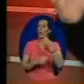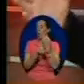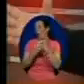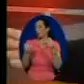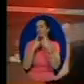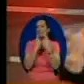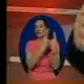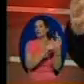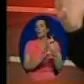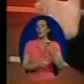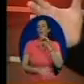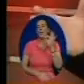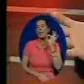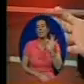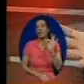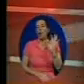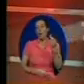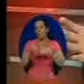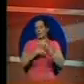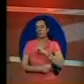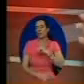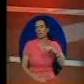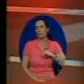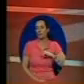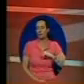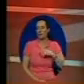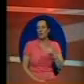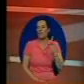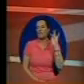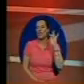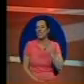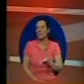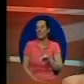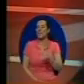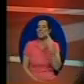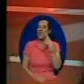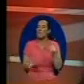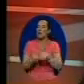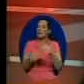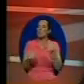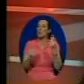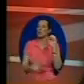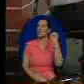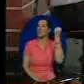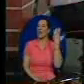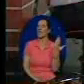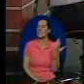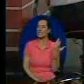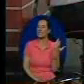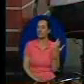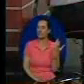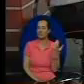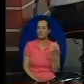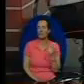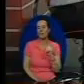לא רוצה לפגוע ביוזמה חופשית, ותביעות תובענות ייצוגיות נתפסות כמו משהו סוציאליסטי יותר. או שאני מתרגם את זה לא